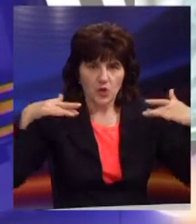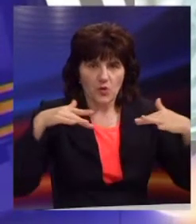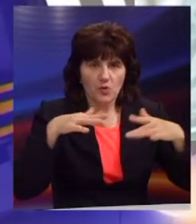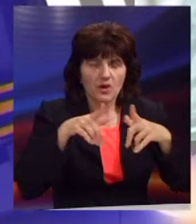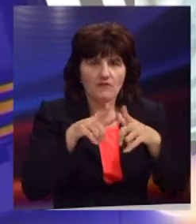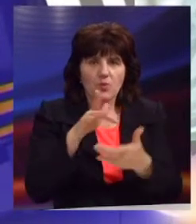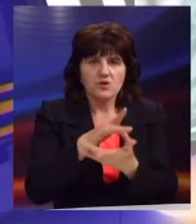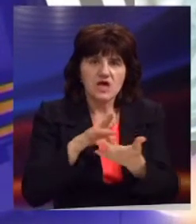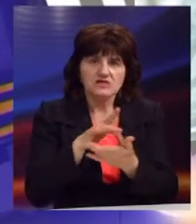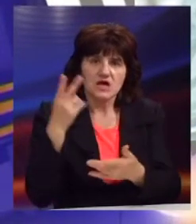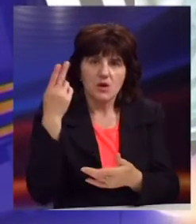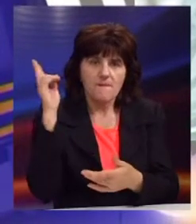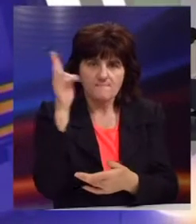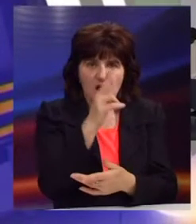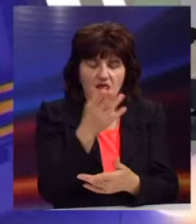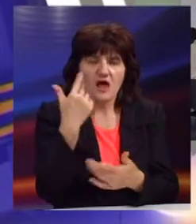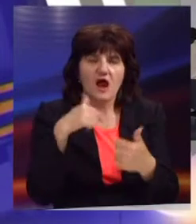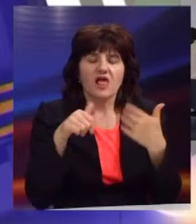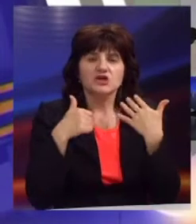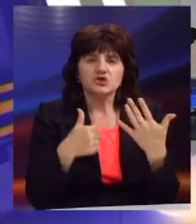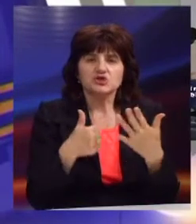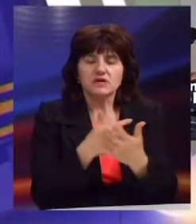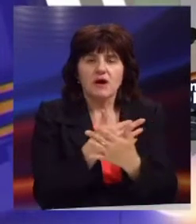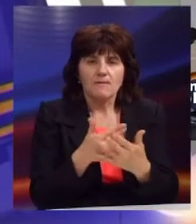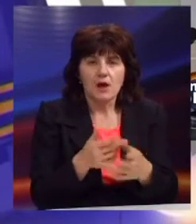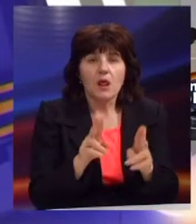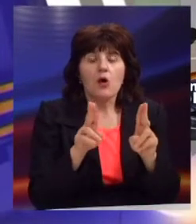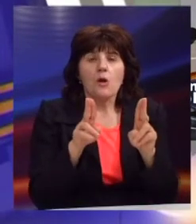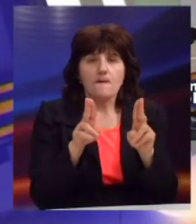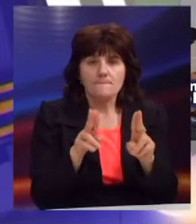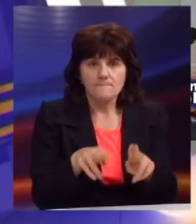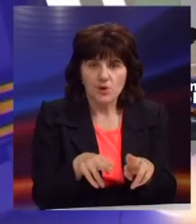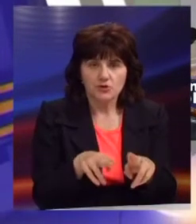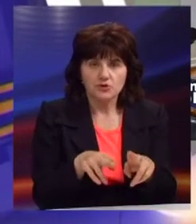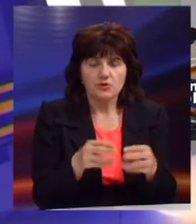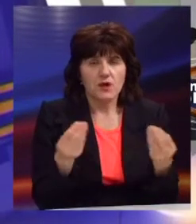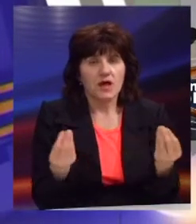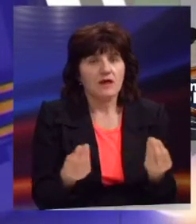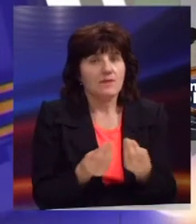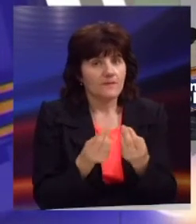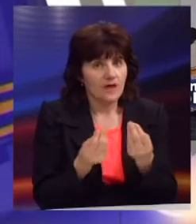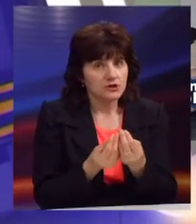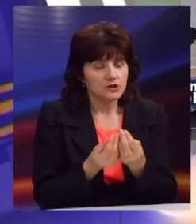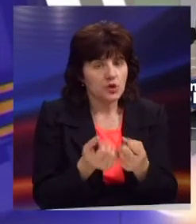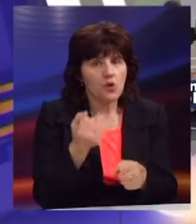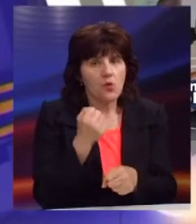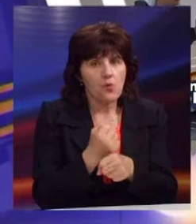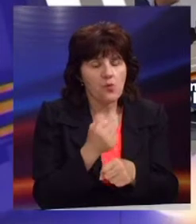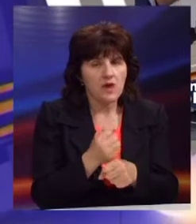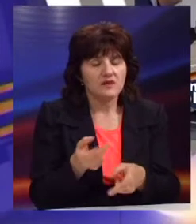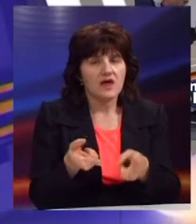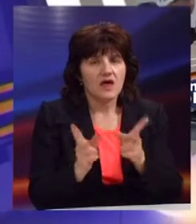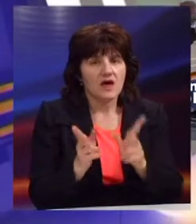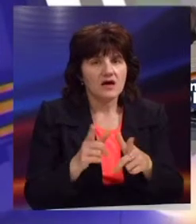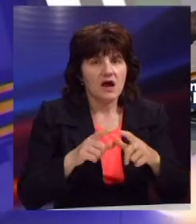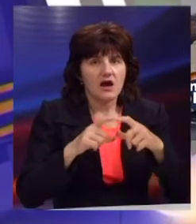jezero Palić. Ali za 60 miliona dinara možemo stvarno nešto činiti što se tiče zaštitni pojas.